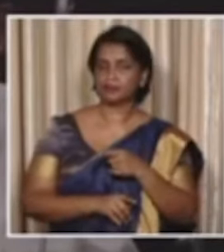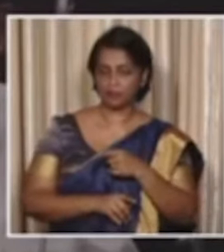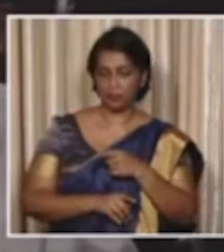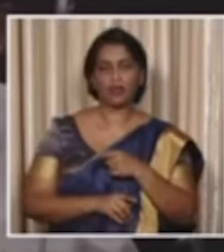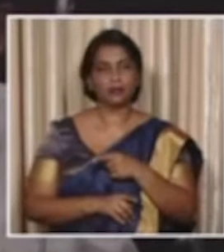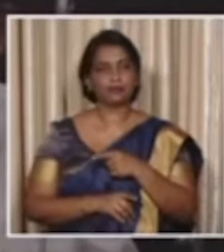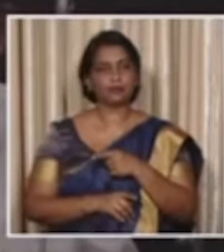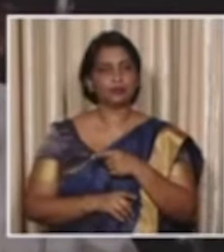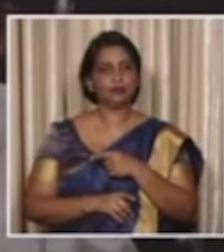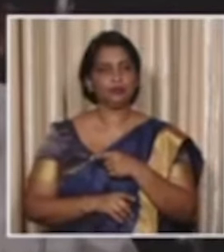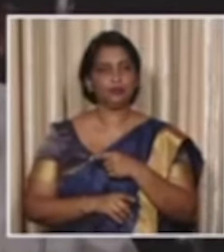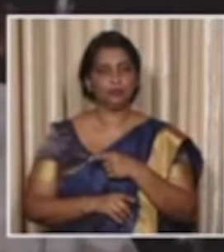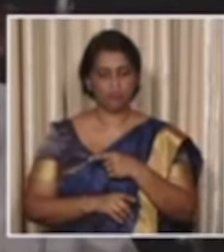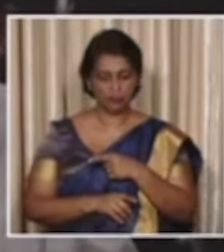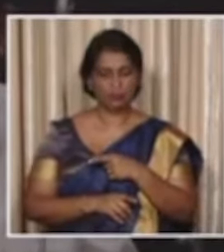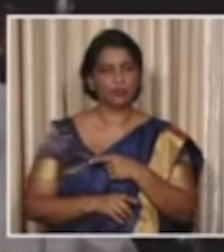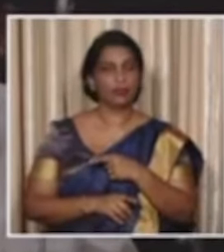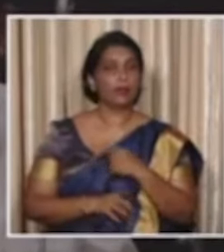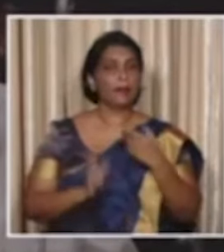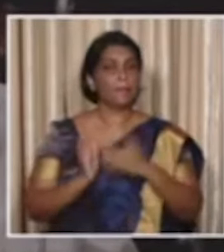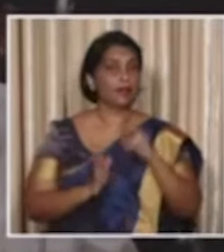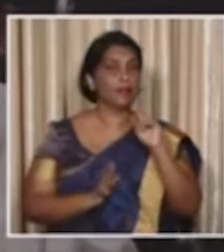usable reserves මිලියන 20කට වැඩි වුණා.